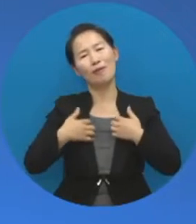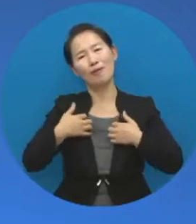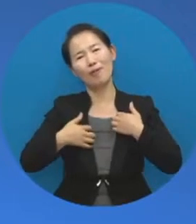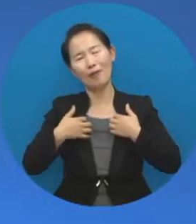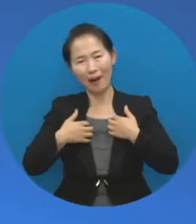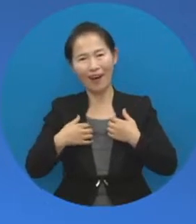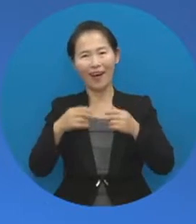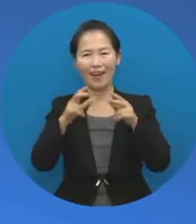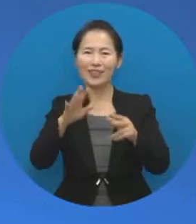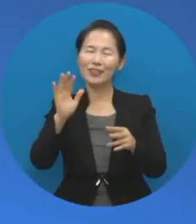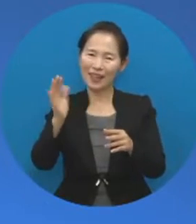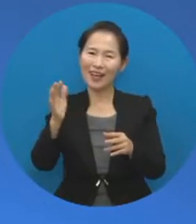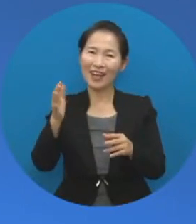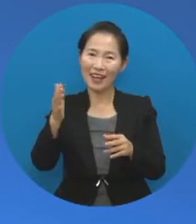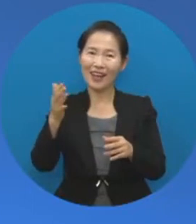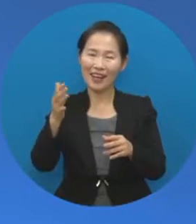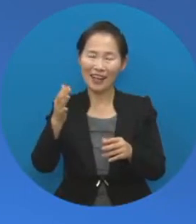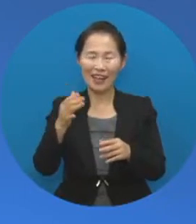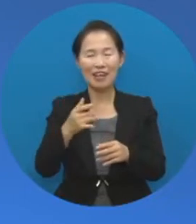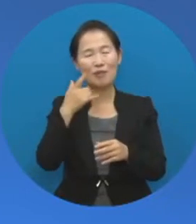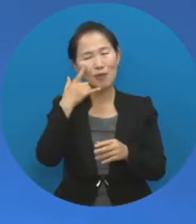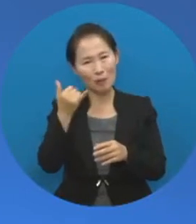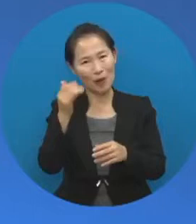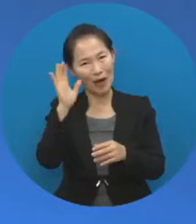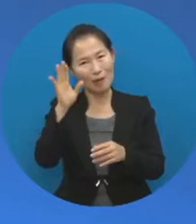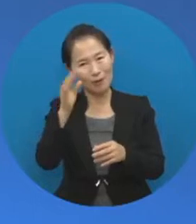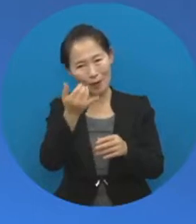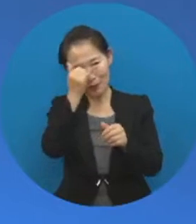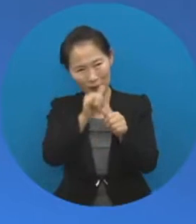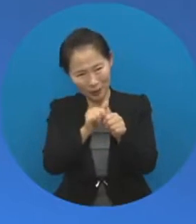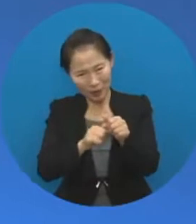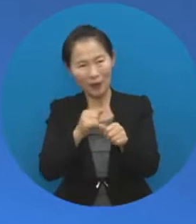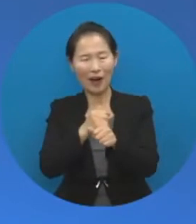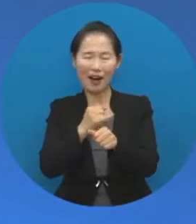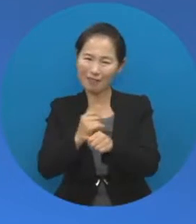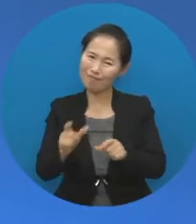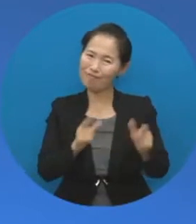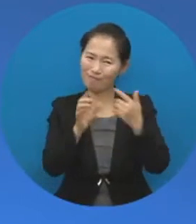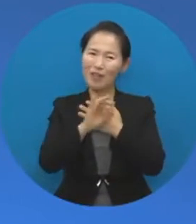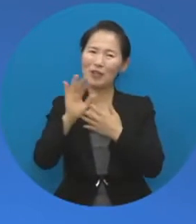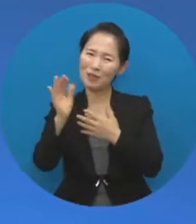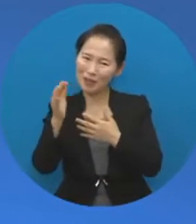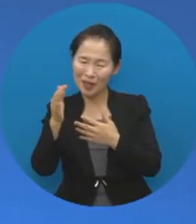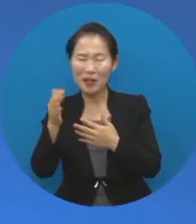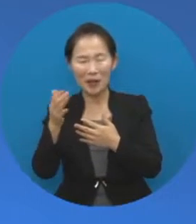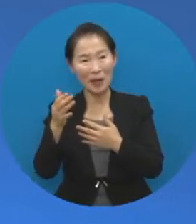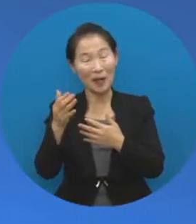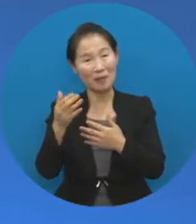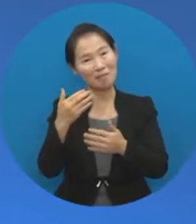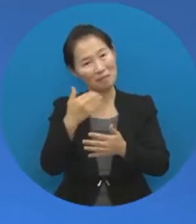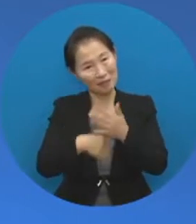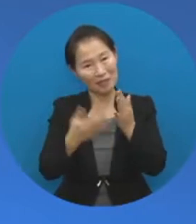됐구나. 그리고 부모님께 효도하면서 내 남은 인생을 살아야겠다 그렇게 생각했었는데요.